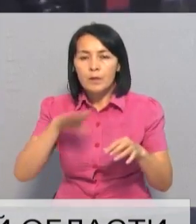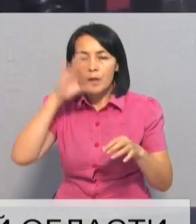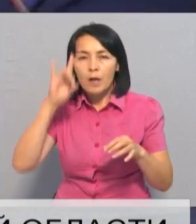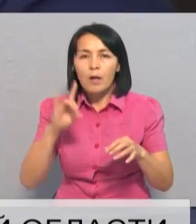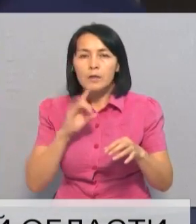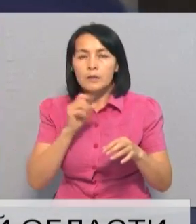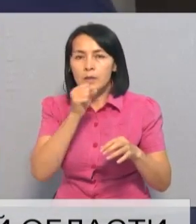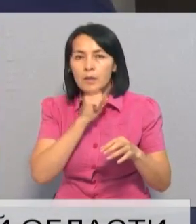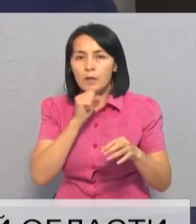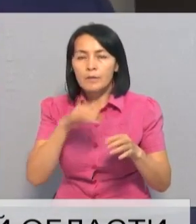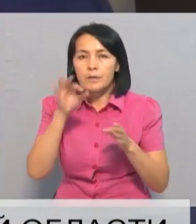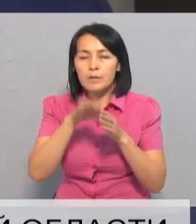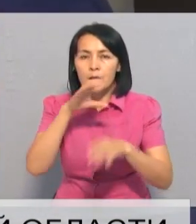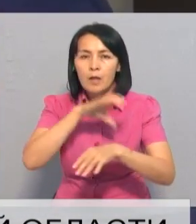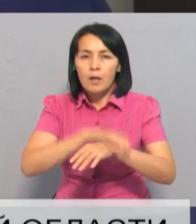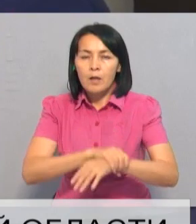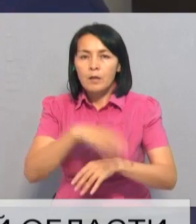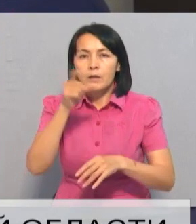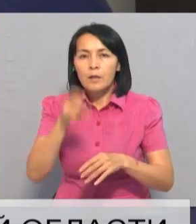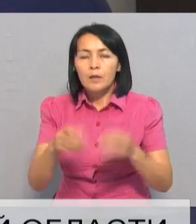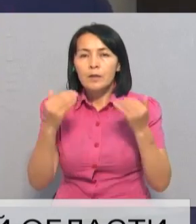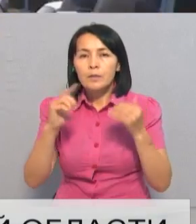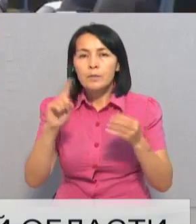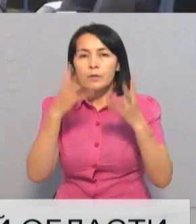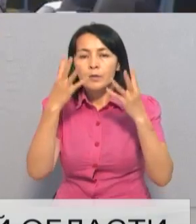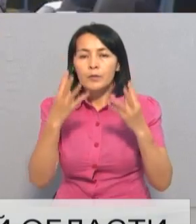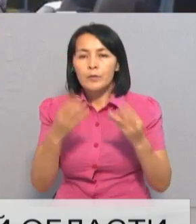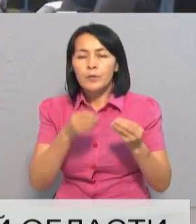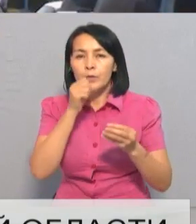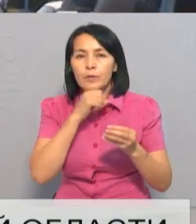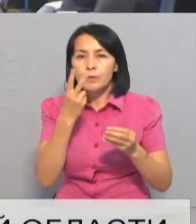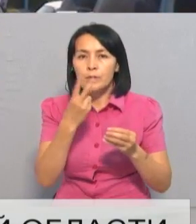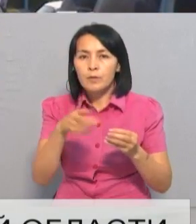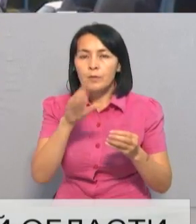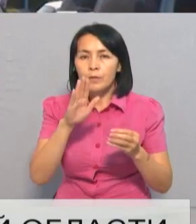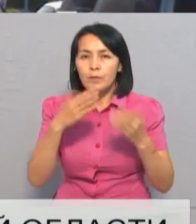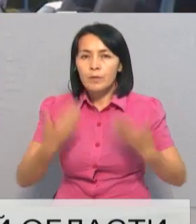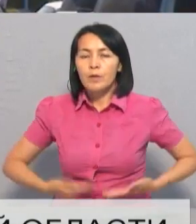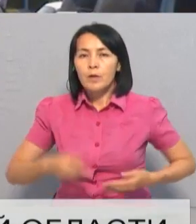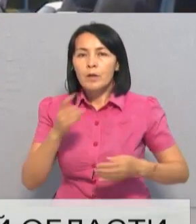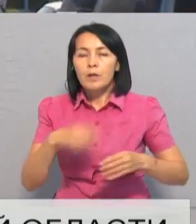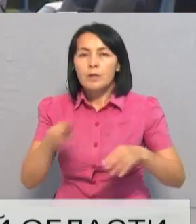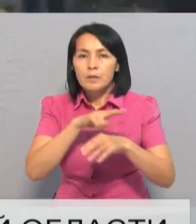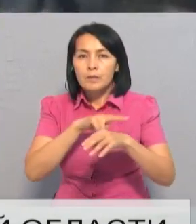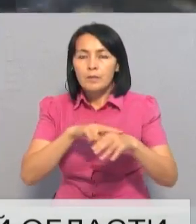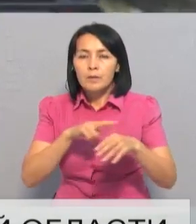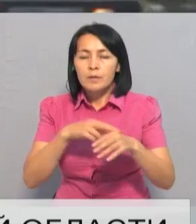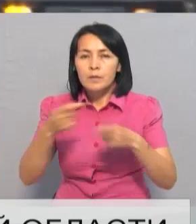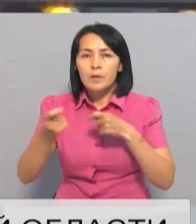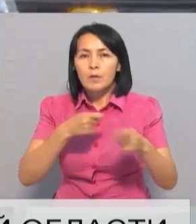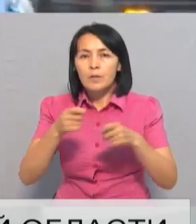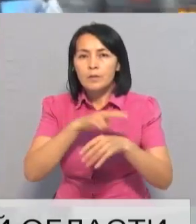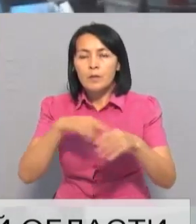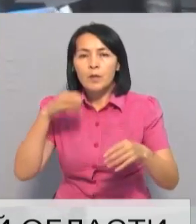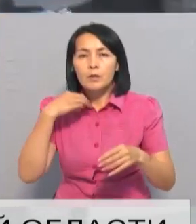Казахстан «Грабеж». В целях задержания подозреваемых за сутки ограбивших двух жителей, сотрудники криминальной полиции Управления